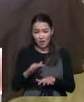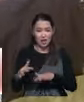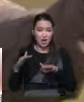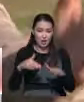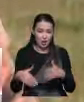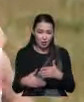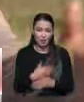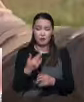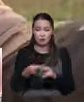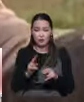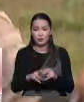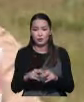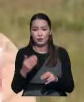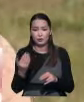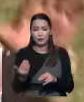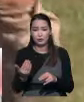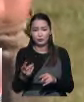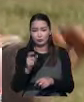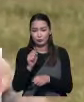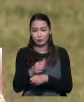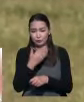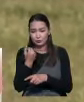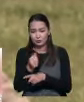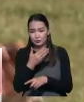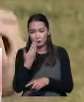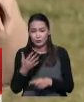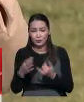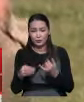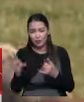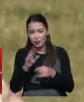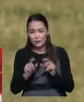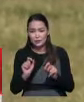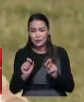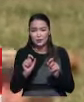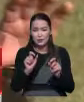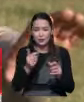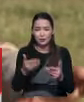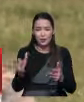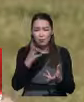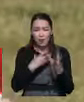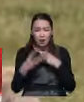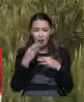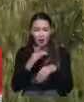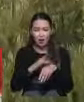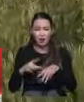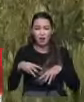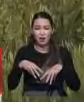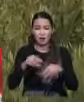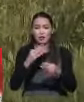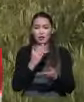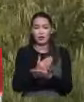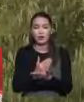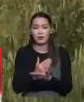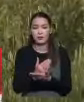бейіл, құлақ алды, дымы қоймайды мұналды құртпаса. Жердің бәрін тұсасып, шөбіміздің бәрін жеп, адағылатын болды. Жылда